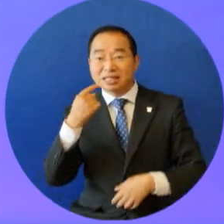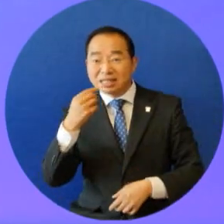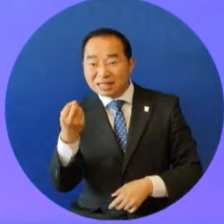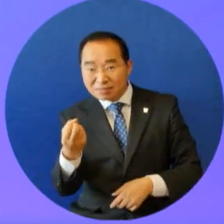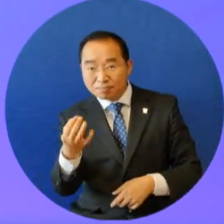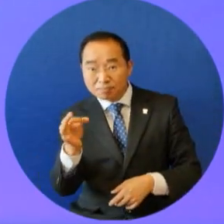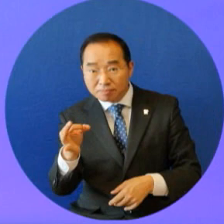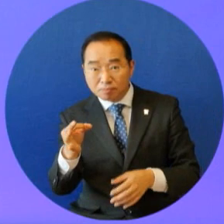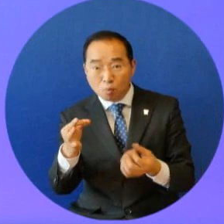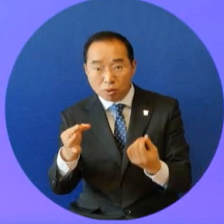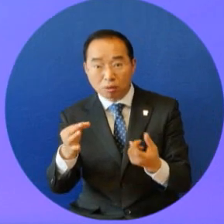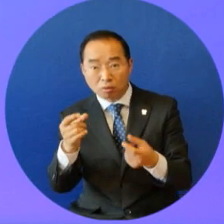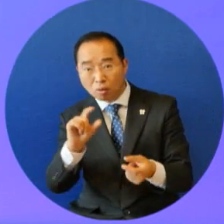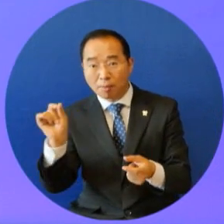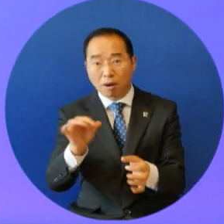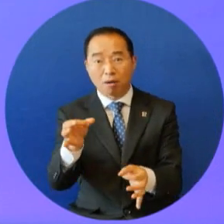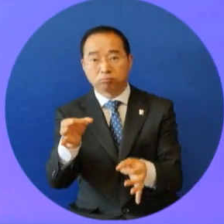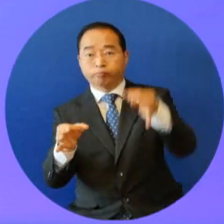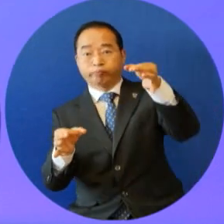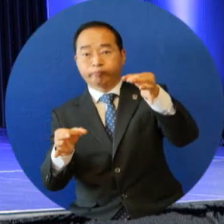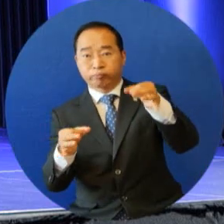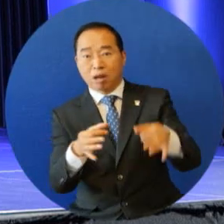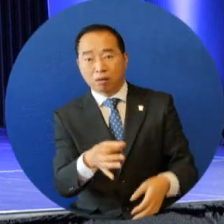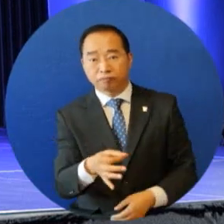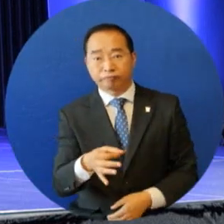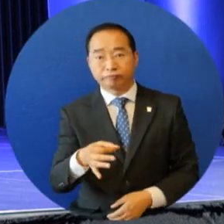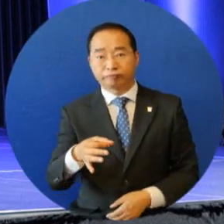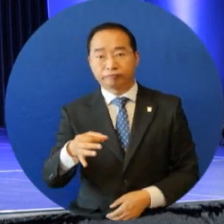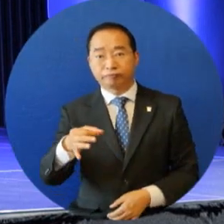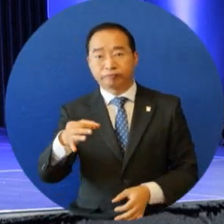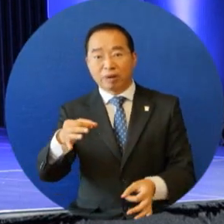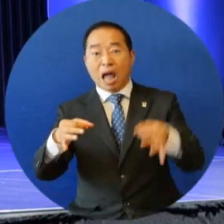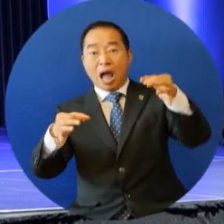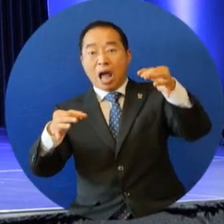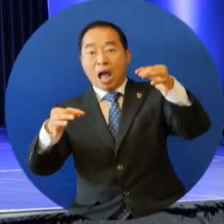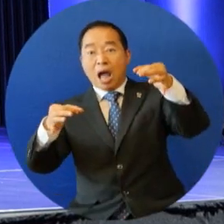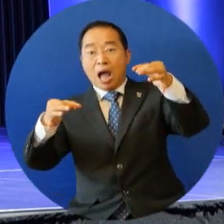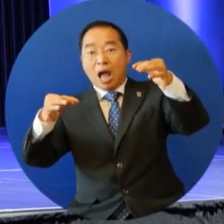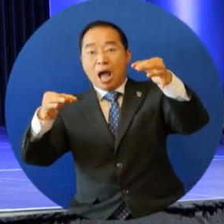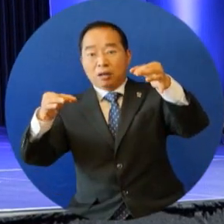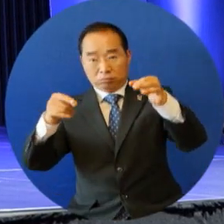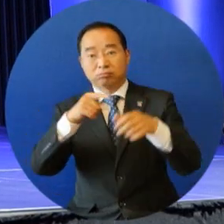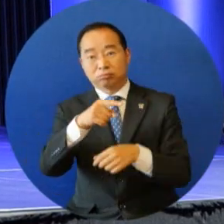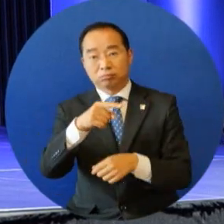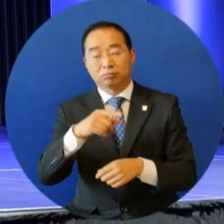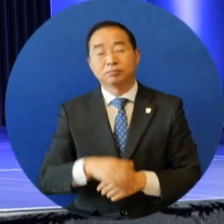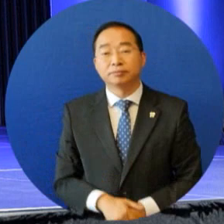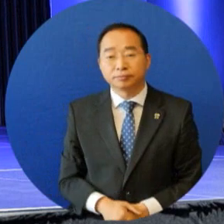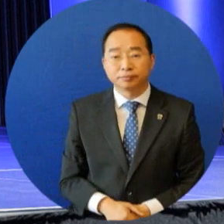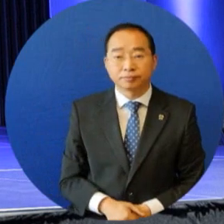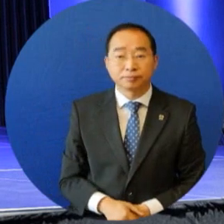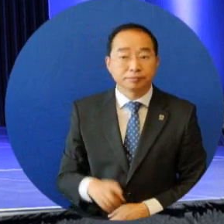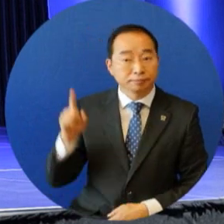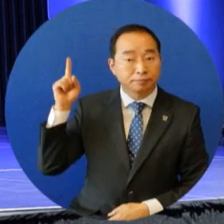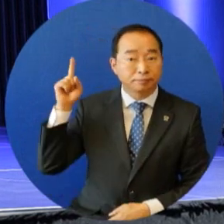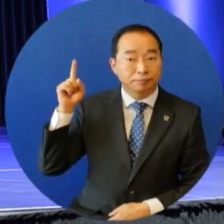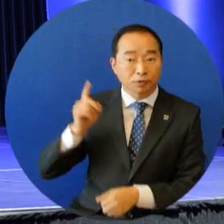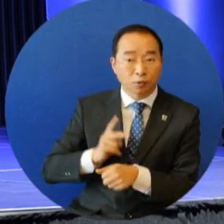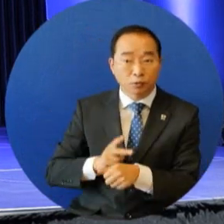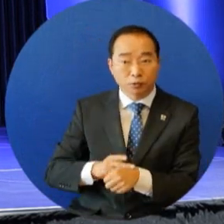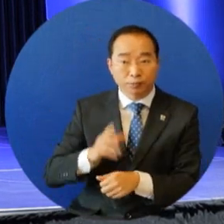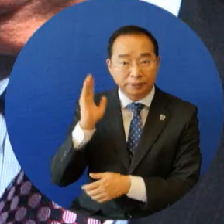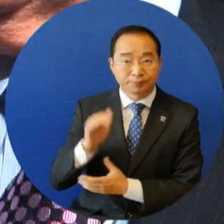빨리 금보다 치솟는 이유예요. 또 예일대학교의 스티븐 러치 교수는 어떤